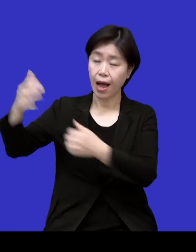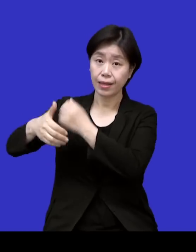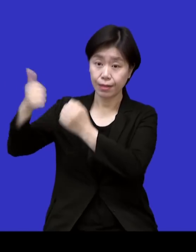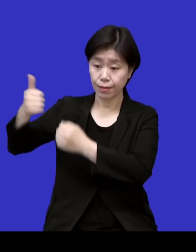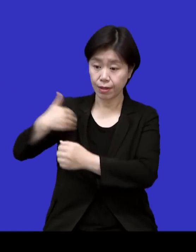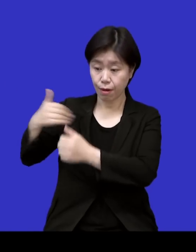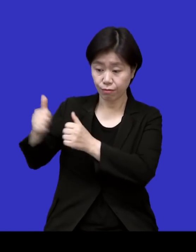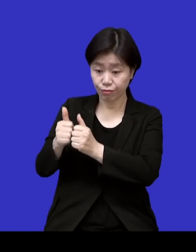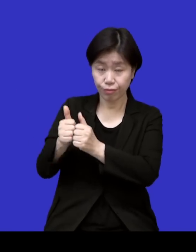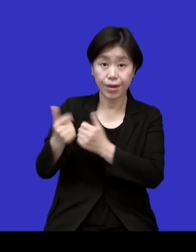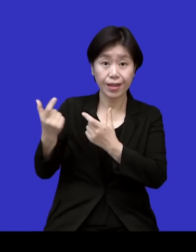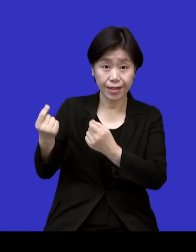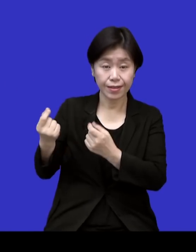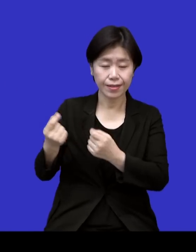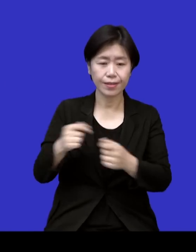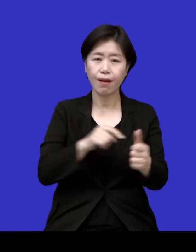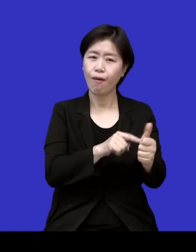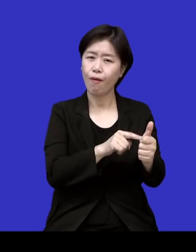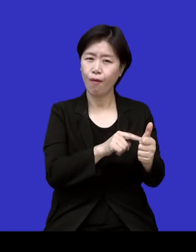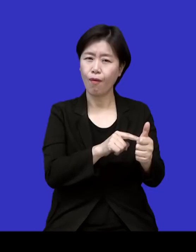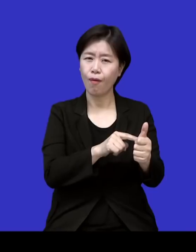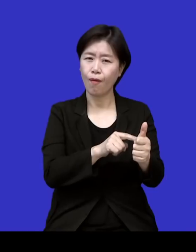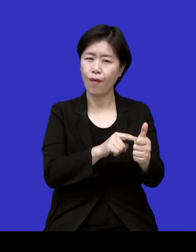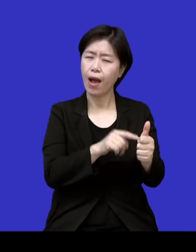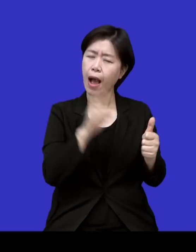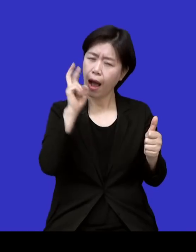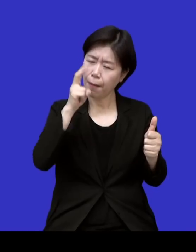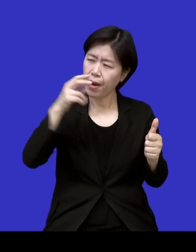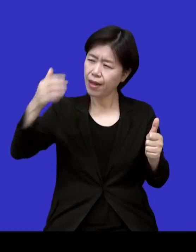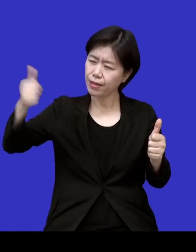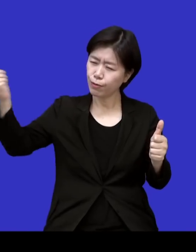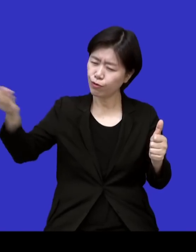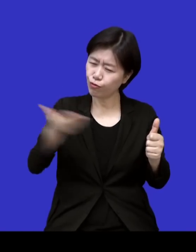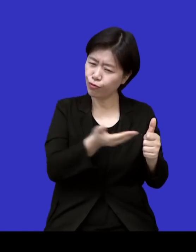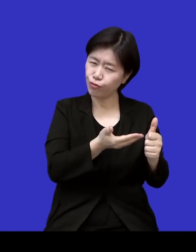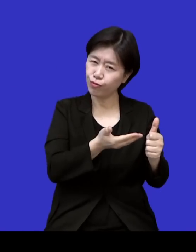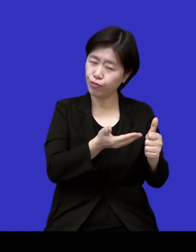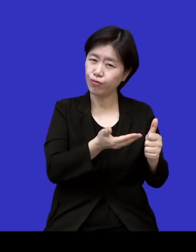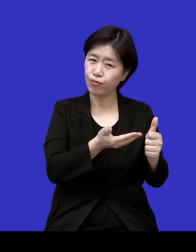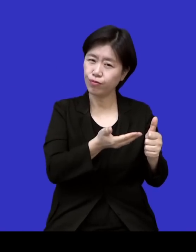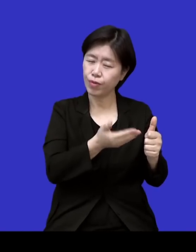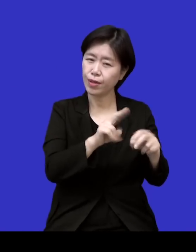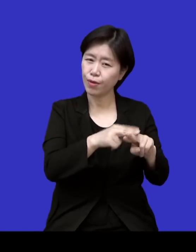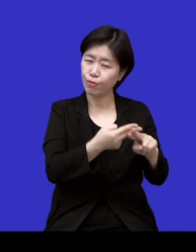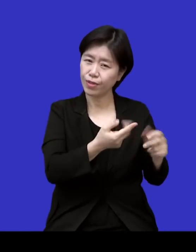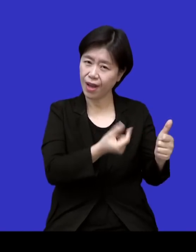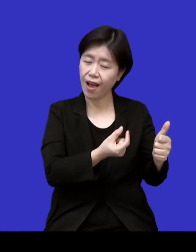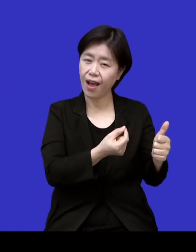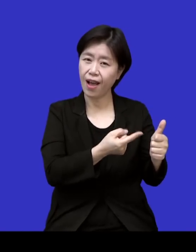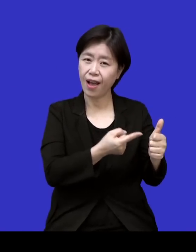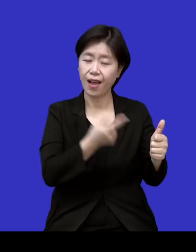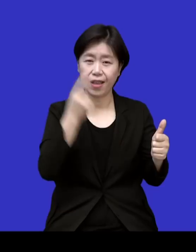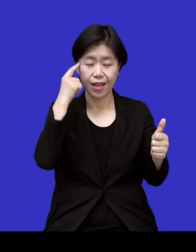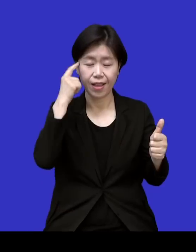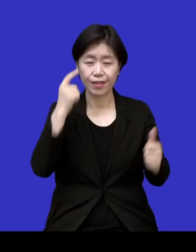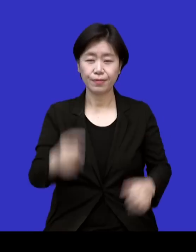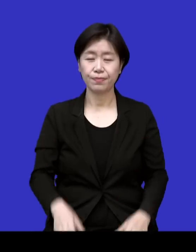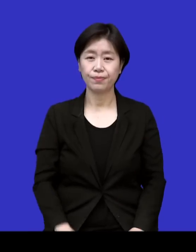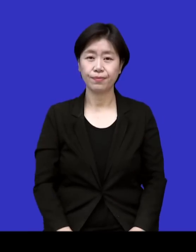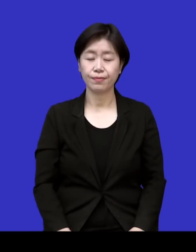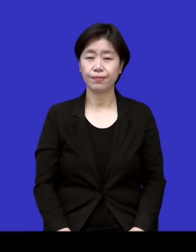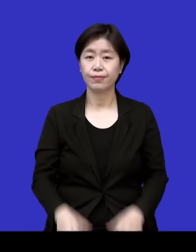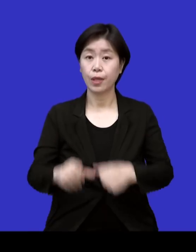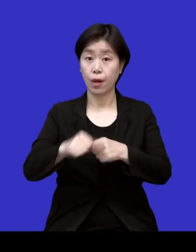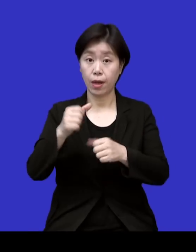나중에 연애를 하면서 얘기를 듣게 됐는데 네. 제가 5학년 때 가장 슬픈 기간이었는데 네네. 그때 이제 크리스마스